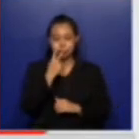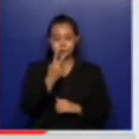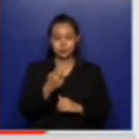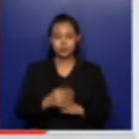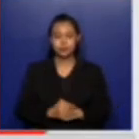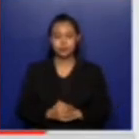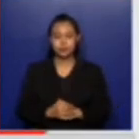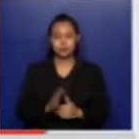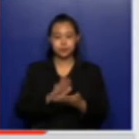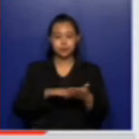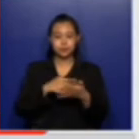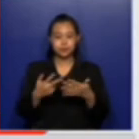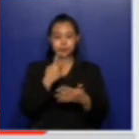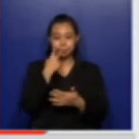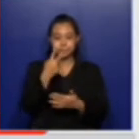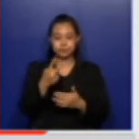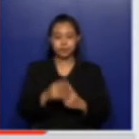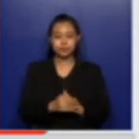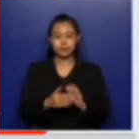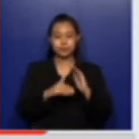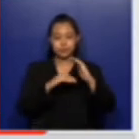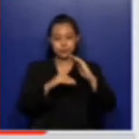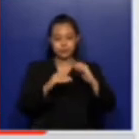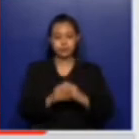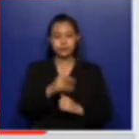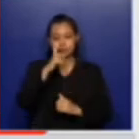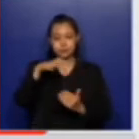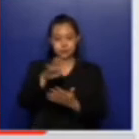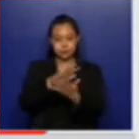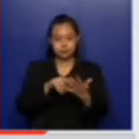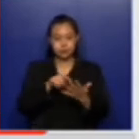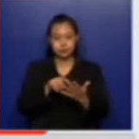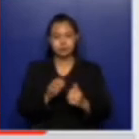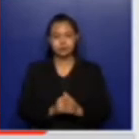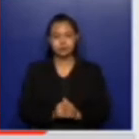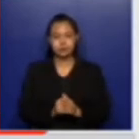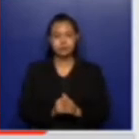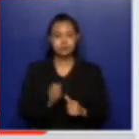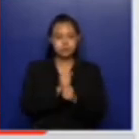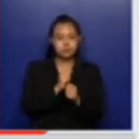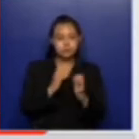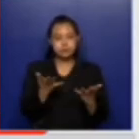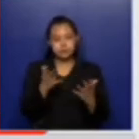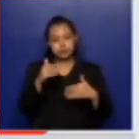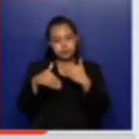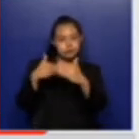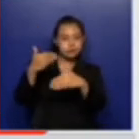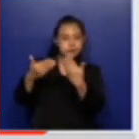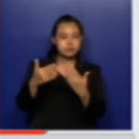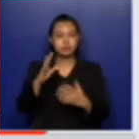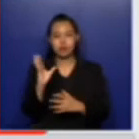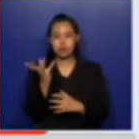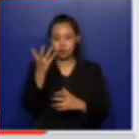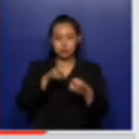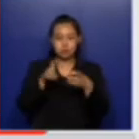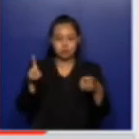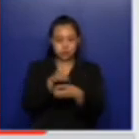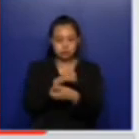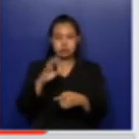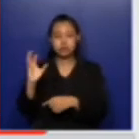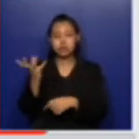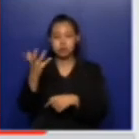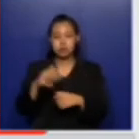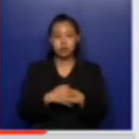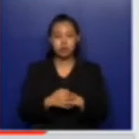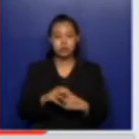แบบมียุทธศาสตร์นั่นคือการกำหนดท่าทีของประเทศไทยว่าเราจะเดินอย่างไรในสังคมโลกเราจะใช้วิกฤตอันนี้